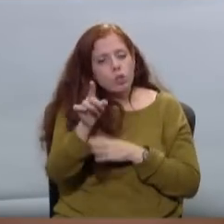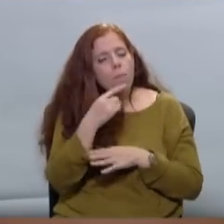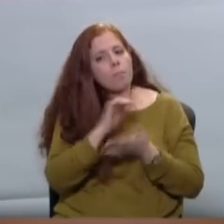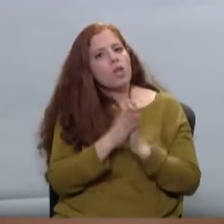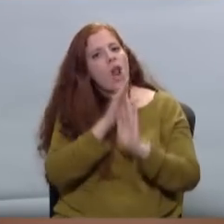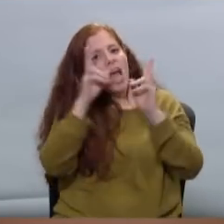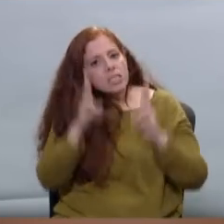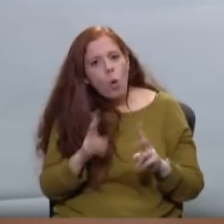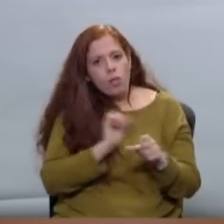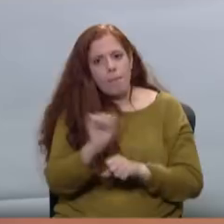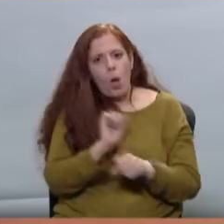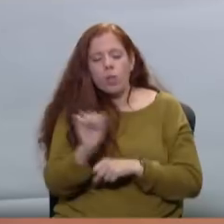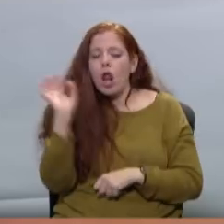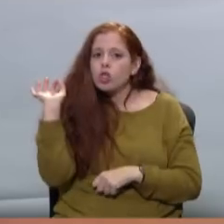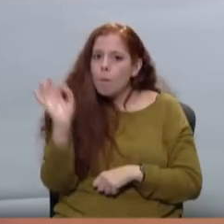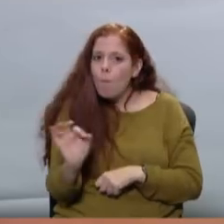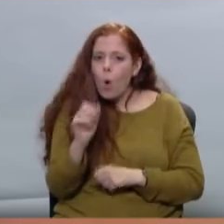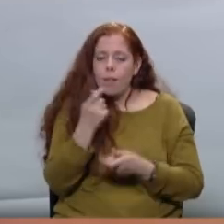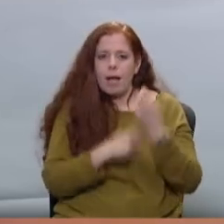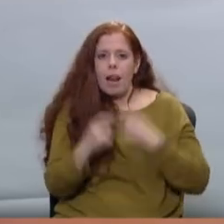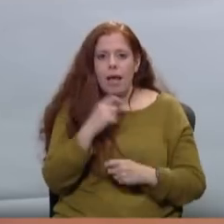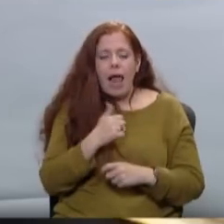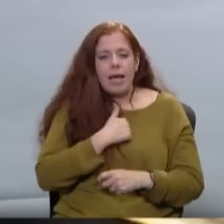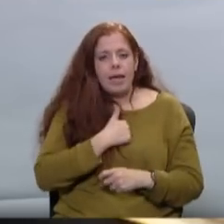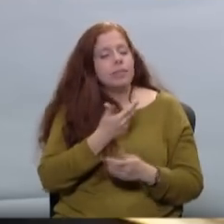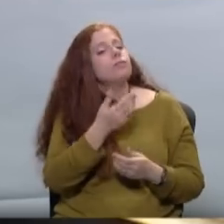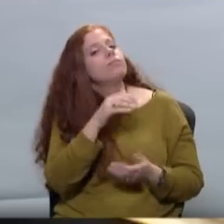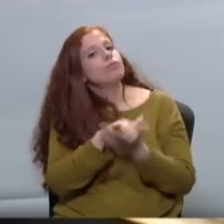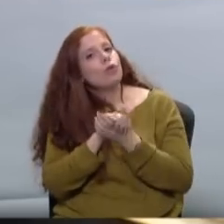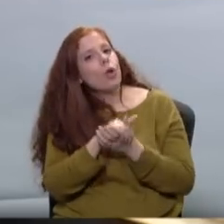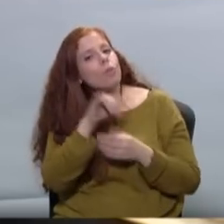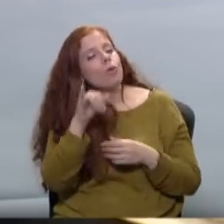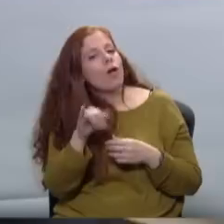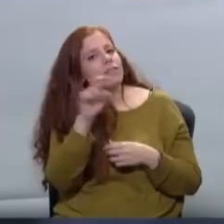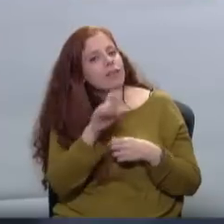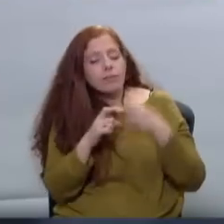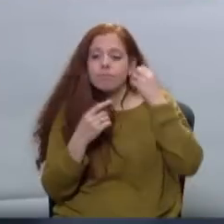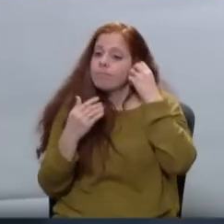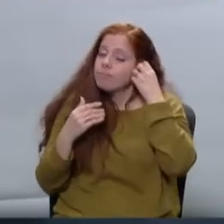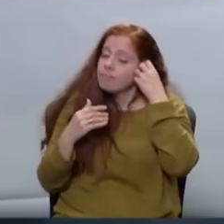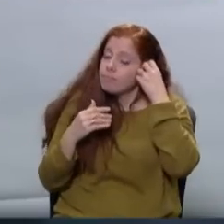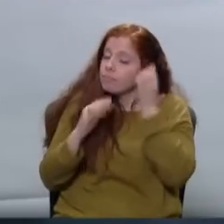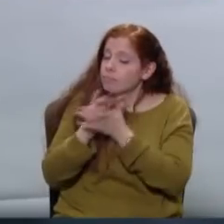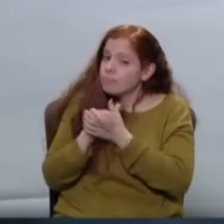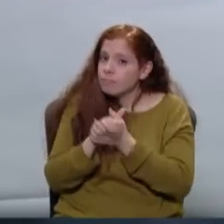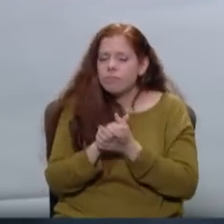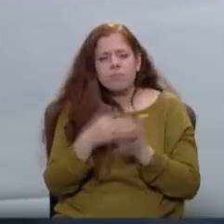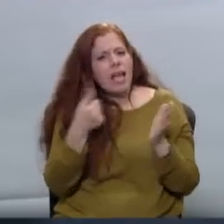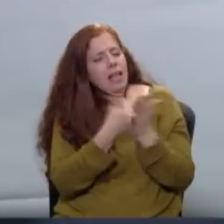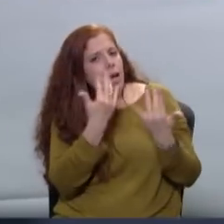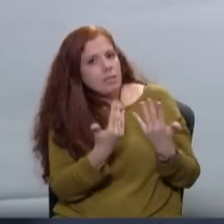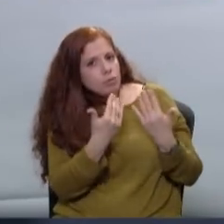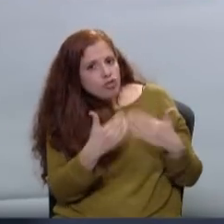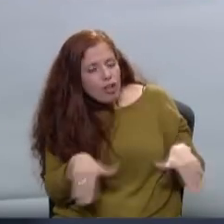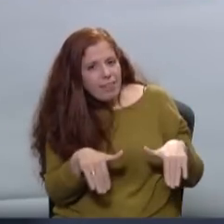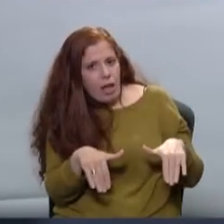למחאות האלה שפוגעות כל כך קשה בכלכלה הקנדית. שלום יואב זהבי, כתב חדשות החוץ שלנו. שלום יאיר. עד כמה זה באמת משותק את הכלכלה הקנדית?